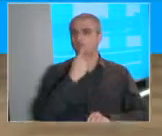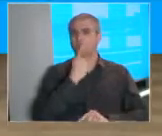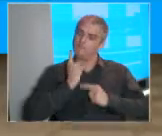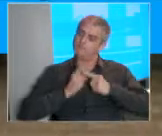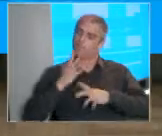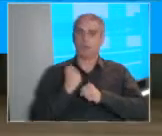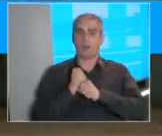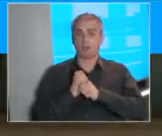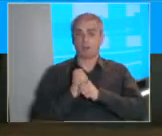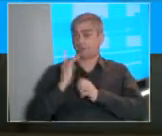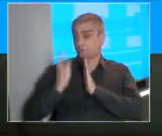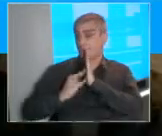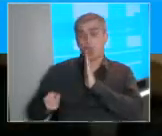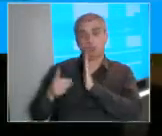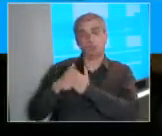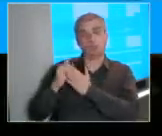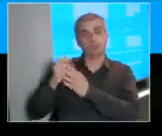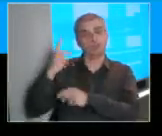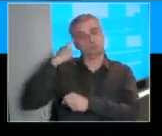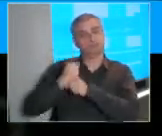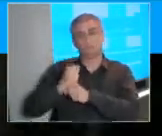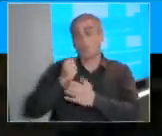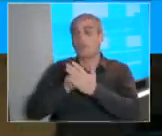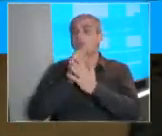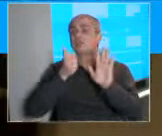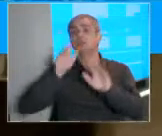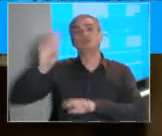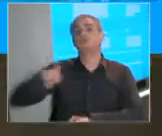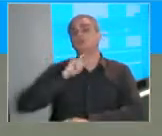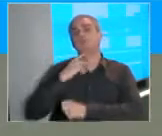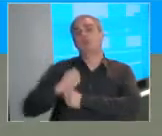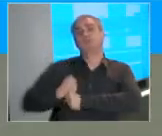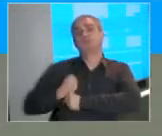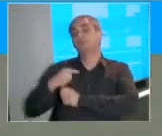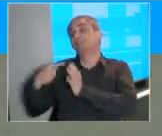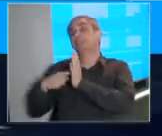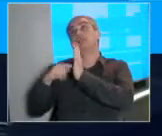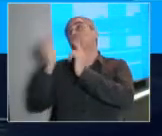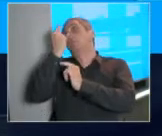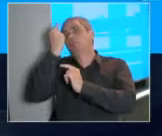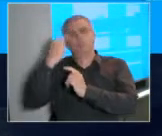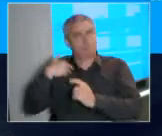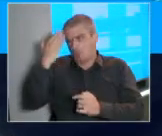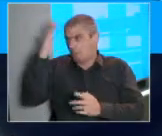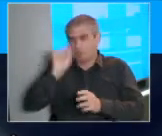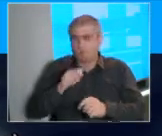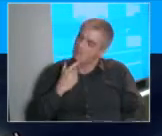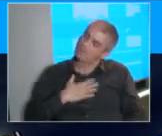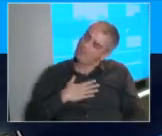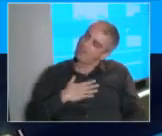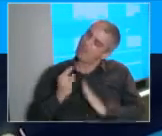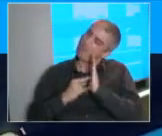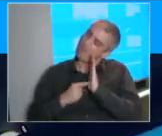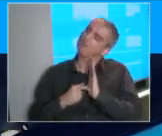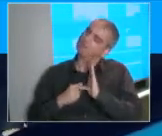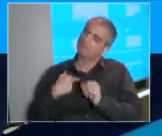בדיוק מה לעשות. אז אם המחוקק ממשיך להגיד להם, עד גיל 6 תשאירו בידי האם, אלא אם כן יש סיבות חריגות, אני לא מכיר אף שופט שיגיד, טוב, החוק אומר,